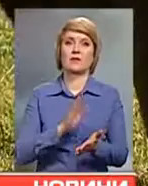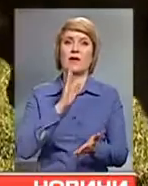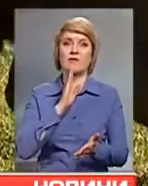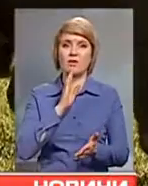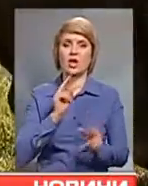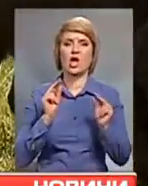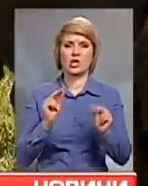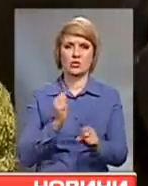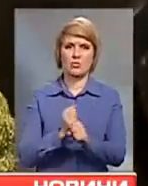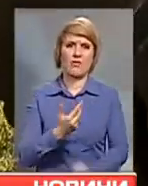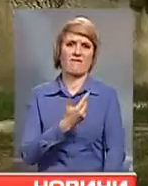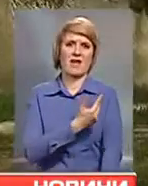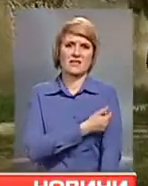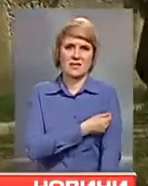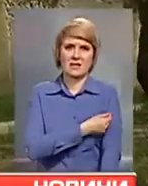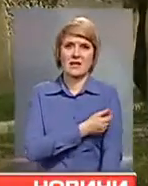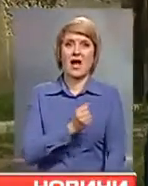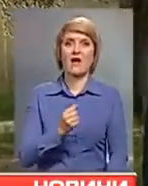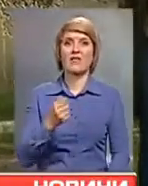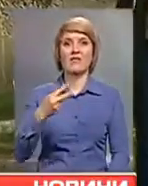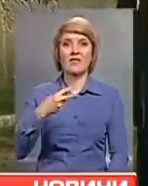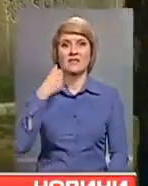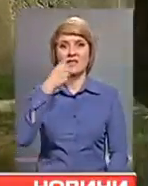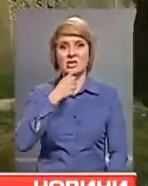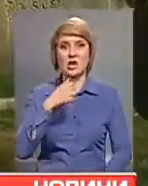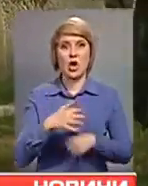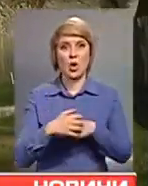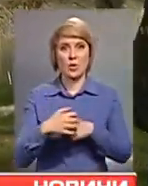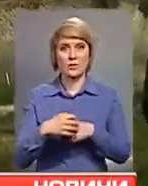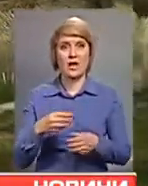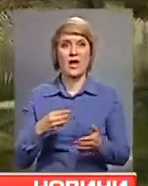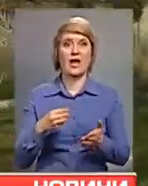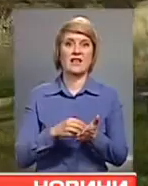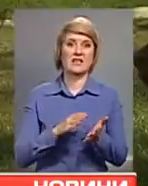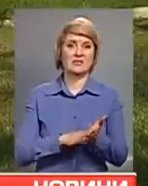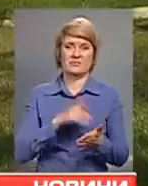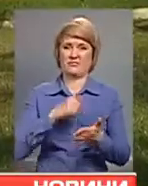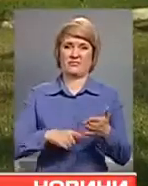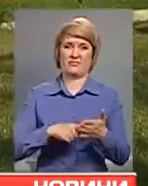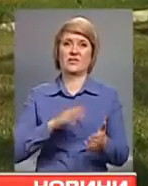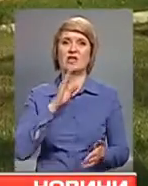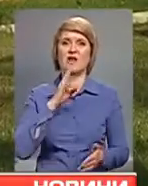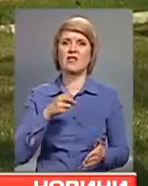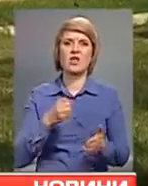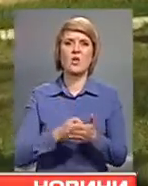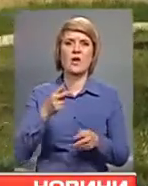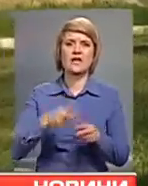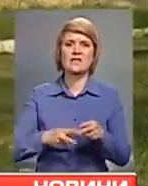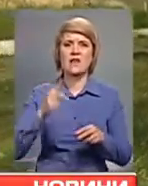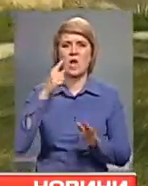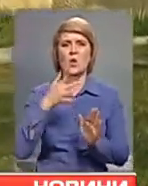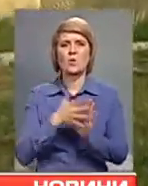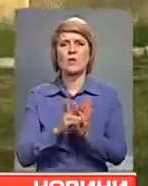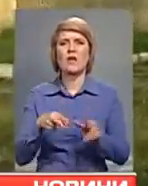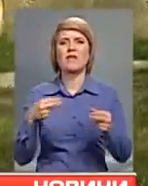справно робить вакцинації тварині. А ось майже 20-річного кота зареєструє навряд чи. До того ж, жінка не до кінця розуміє, які це